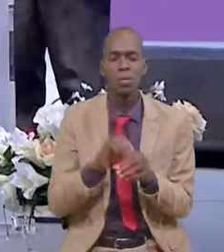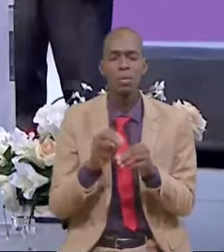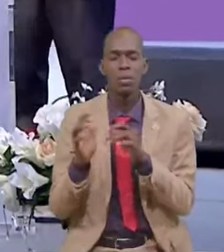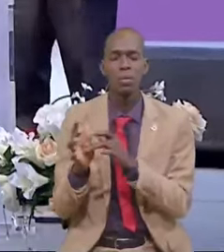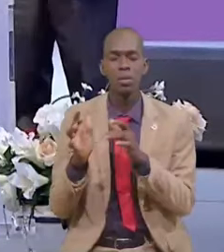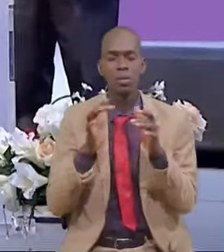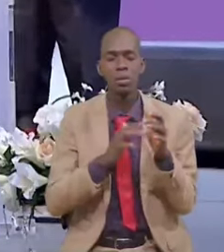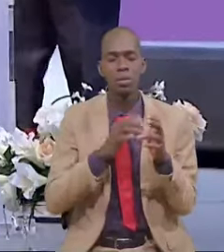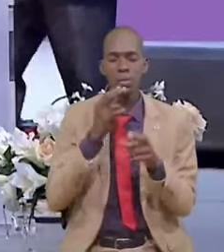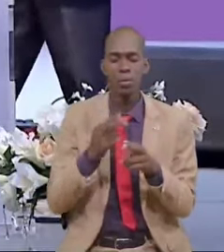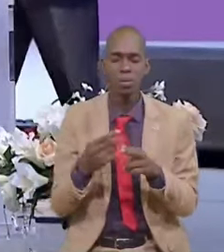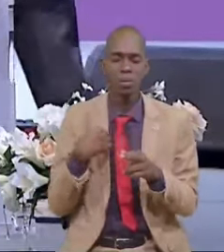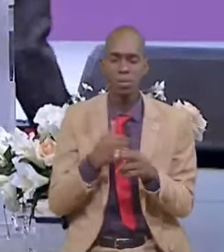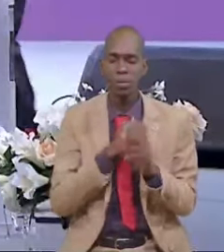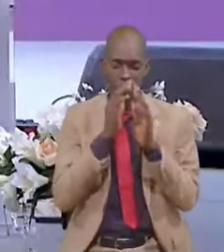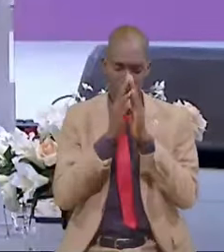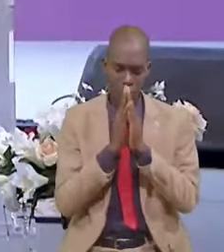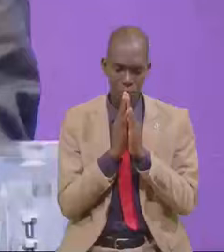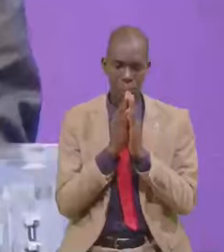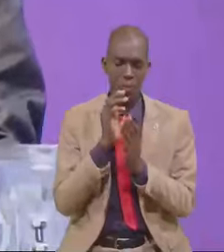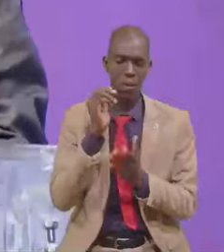Au nom de Jésus, nous prions.